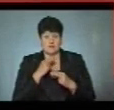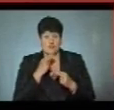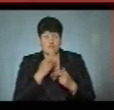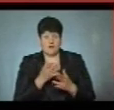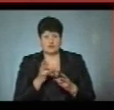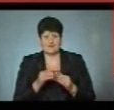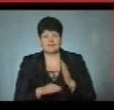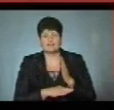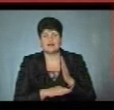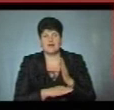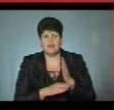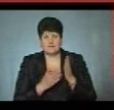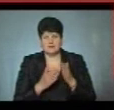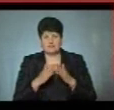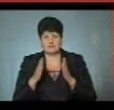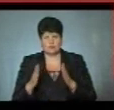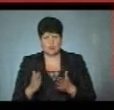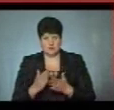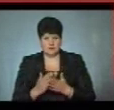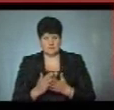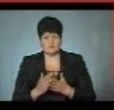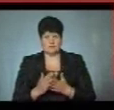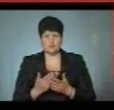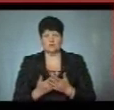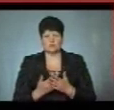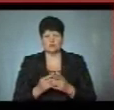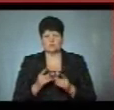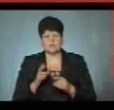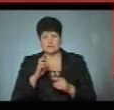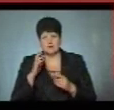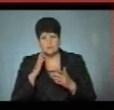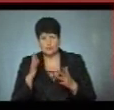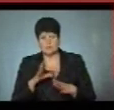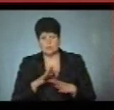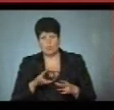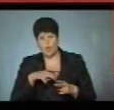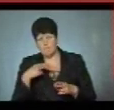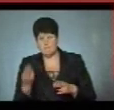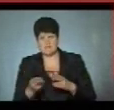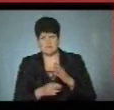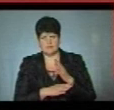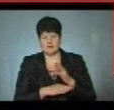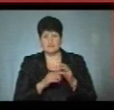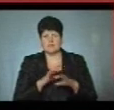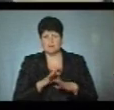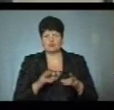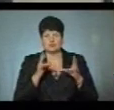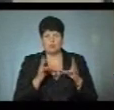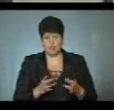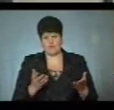на дерева, які в таборах. Тобто, щоб, не дай Бог, не було падіння, не було травмування. Тому